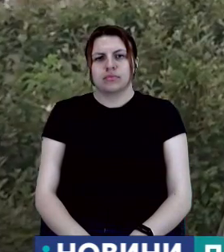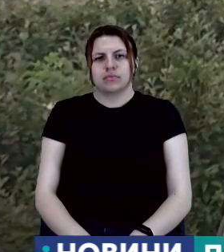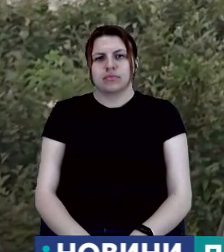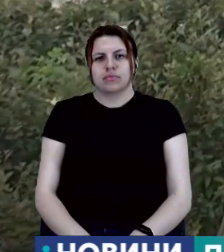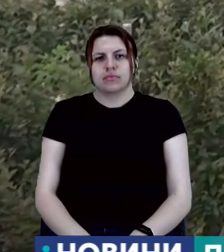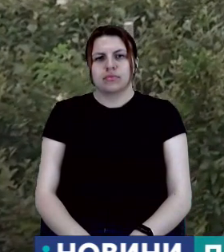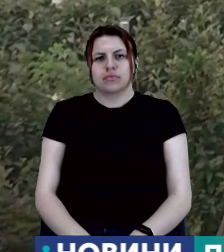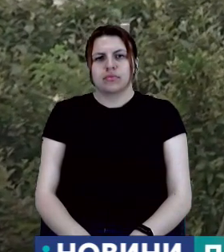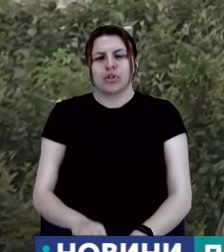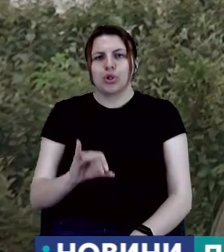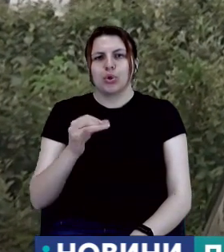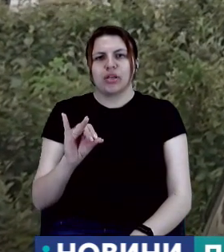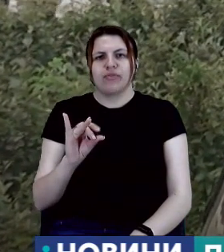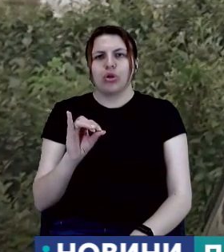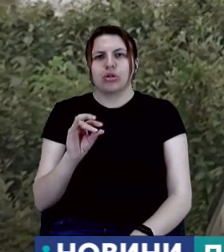Юрій Володимирович був